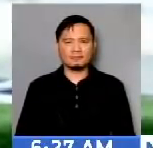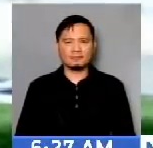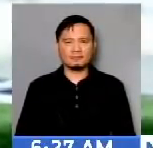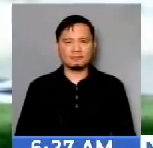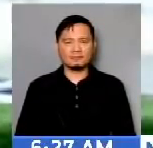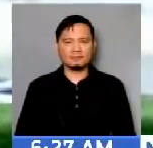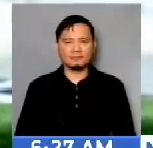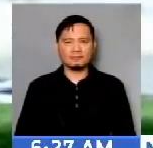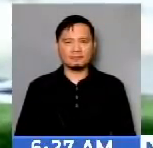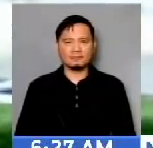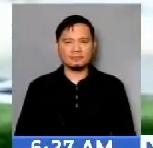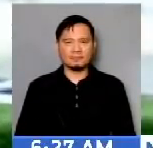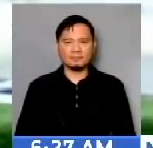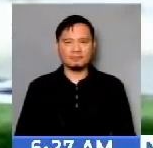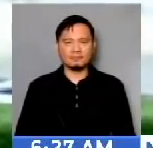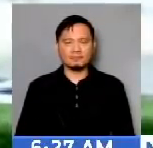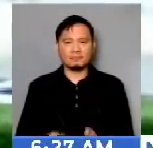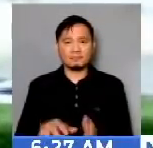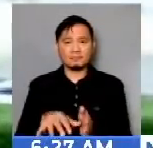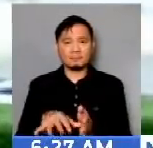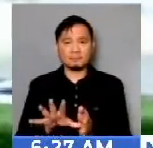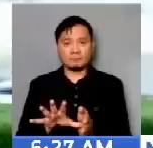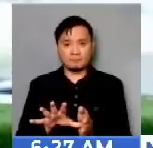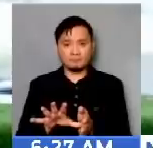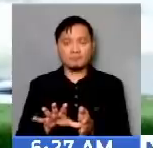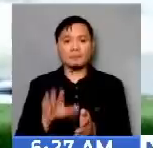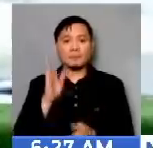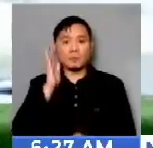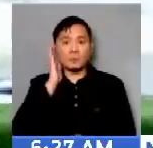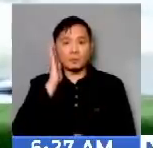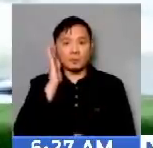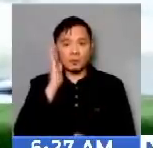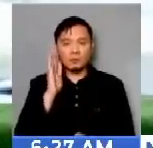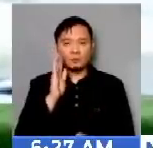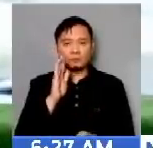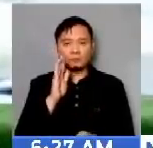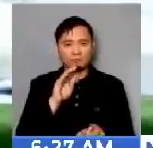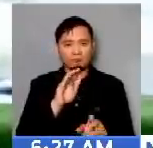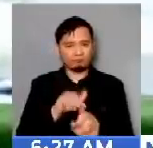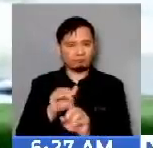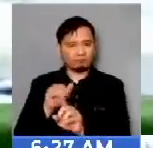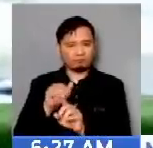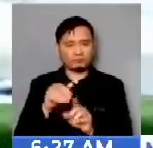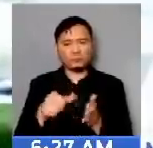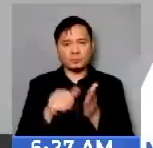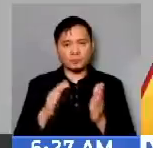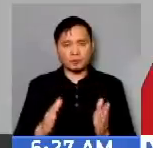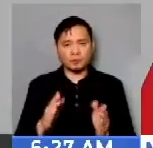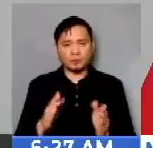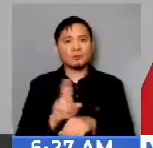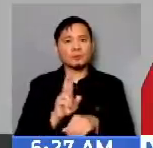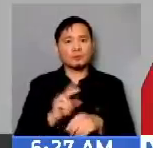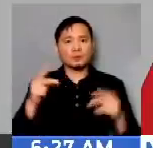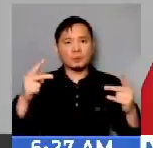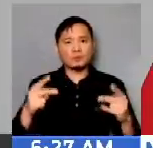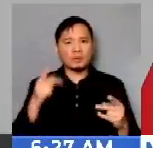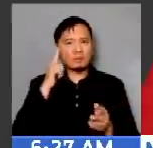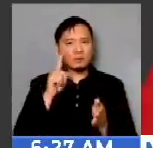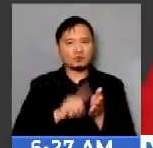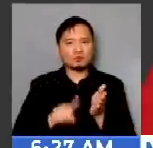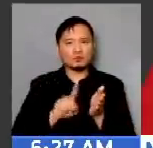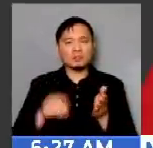Inihingahayat ng Commission on Elections sa mga botante na gamitin ang online precinct finder bago pa ang araw ng botohan. Magpunta sa website na